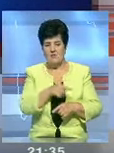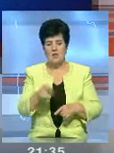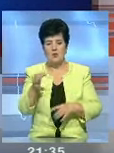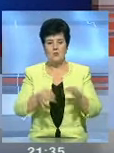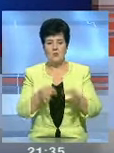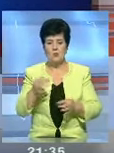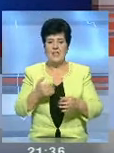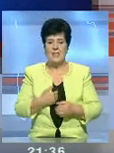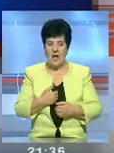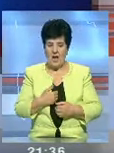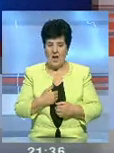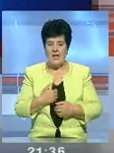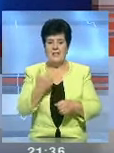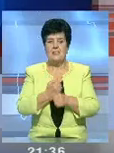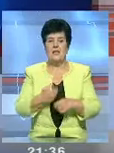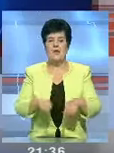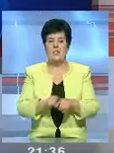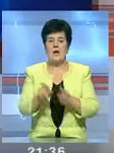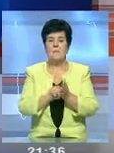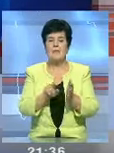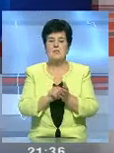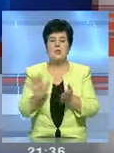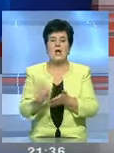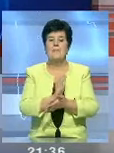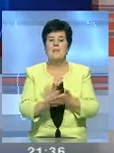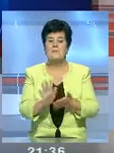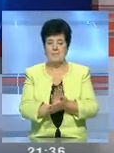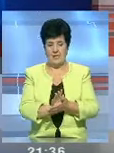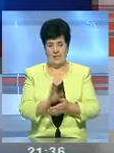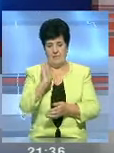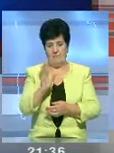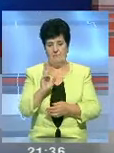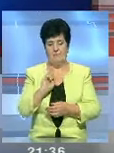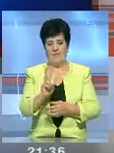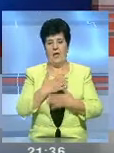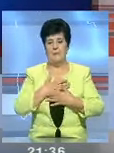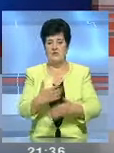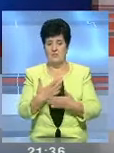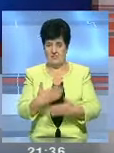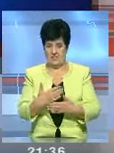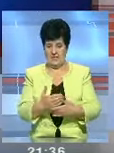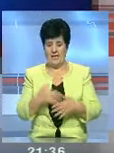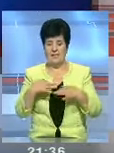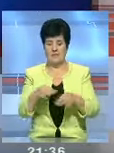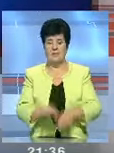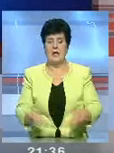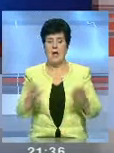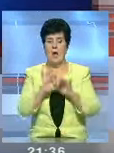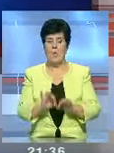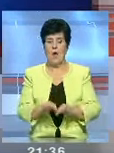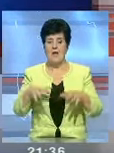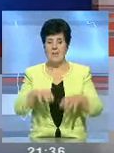Я сделала так, что пенсионеры бесплатно ездят у нас в общественном транспорте, не имея никакой власти. Поэтому